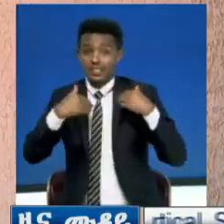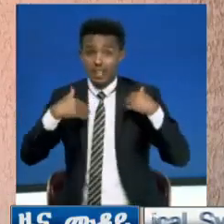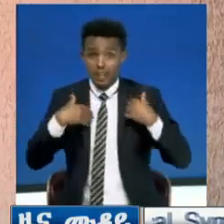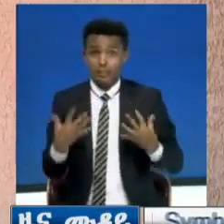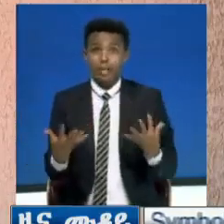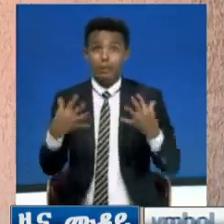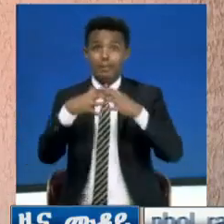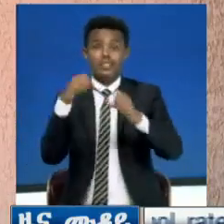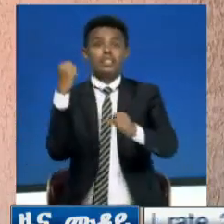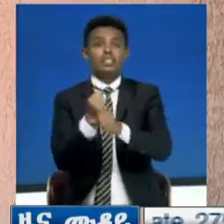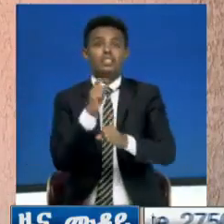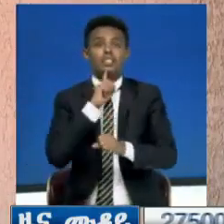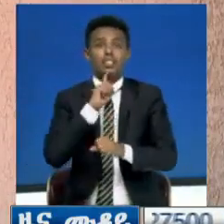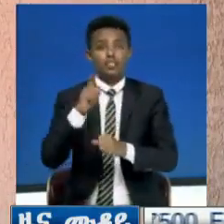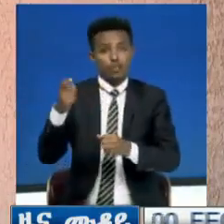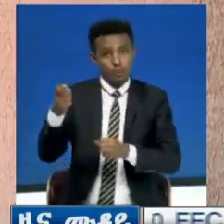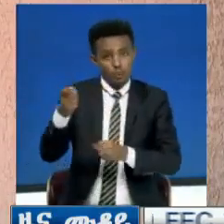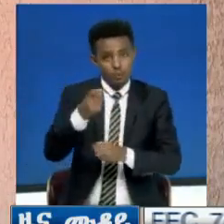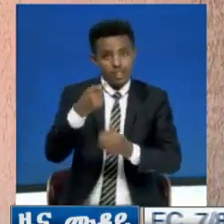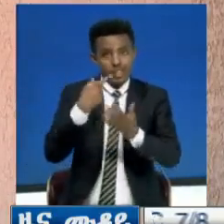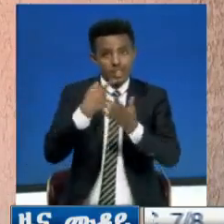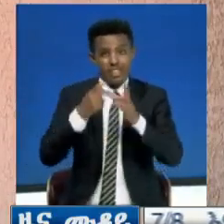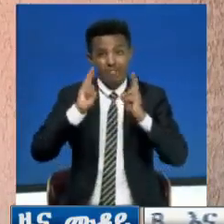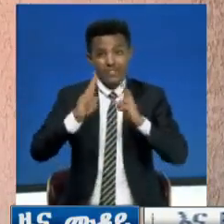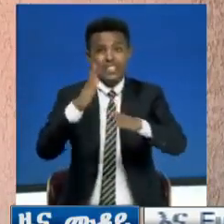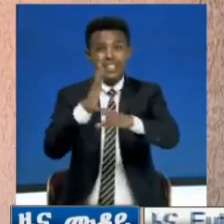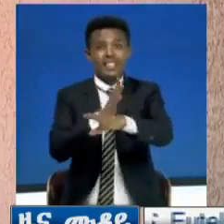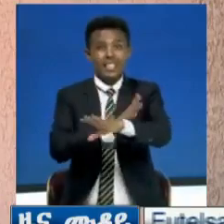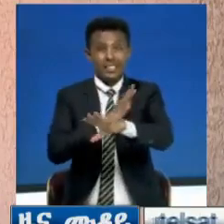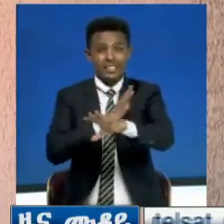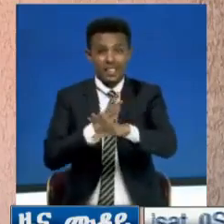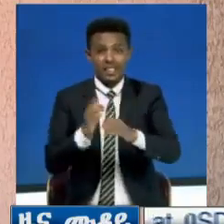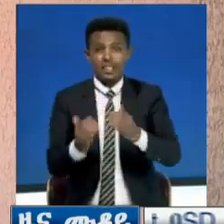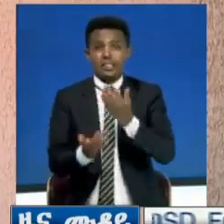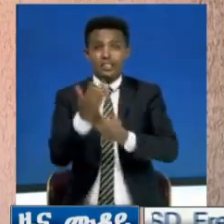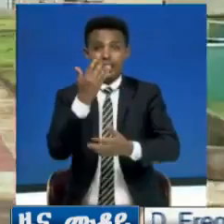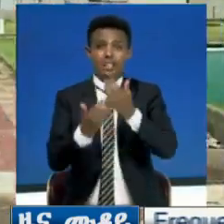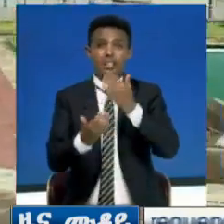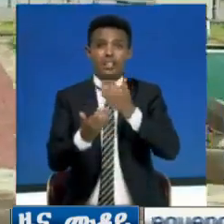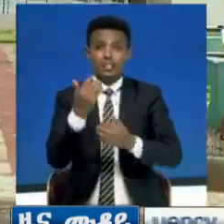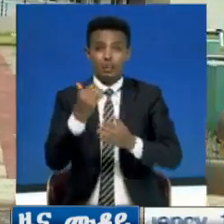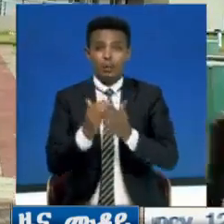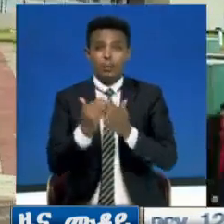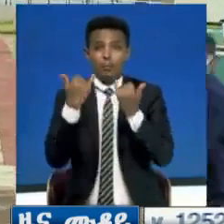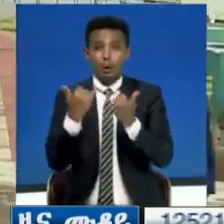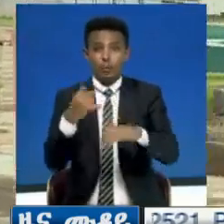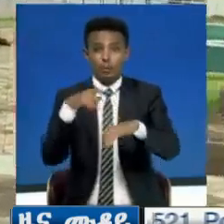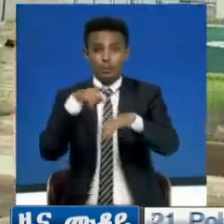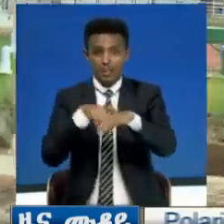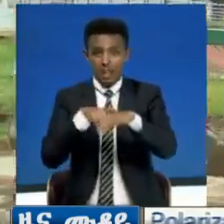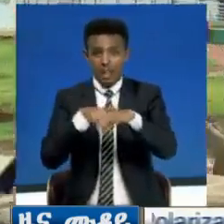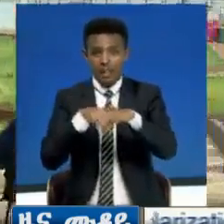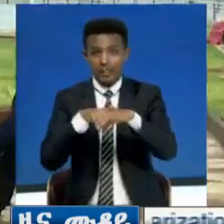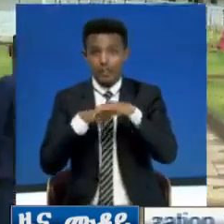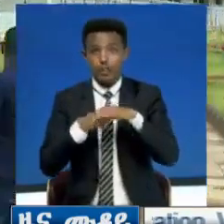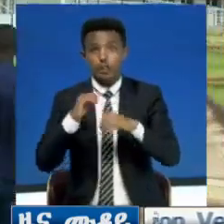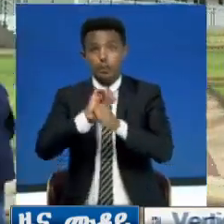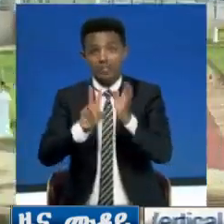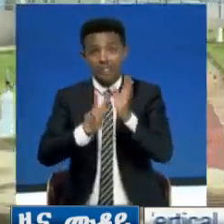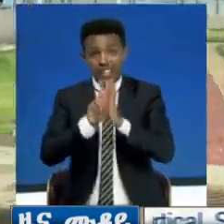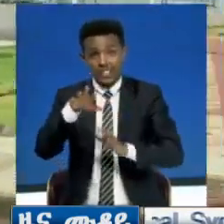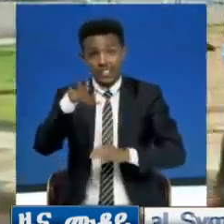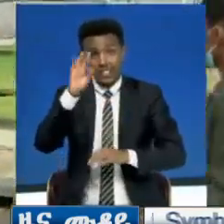እየሰራን ስለሆነ ይህንን ፈጥነን እንድናስተካክልም ከእነሱ ጋር ተነጋግረናል። በአሁኑ ሰዓት 4 የኮሮና ቫይረስ የተገኘባቸው